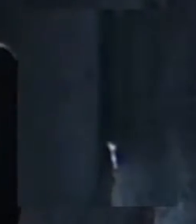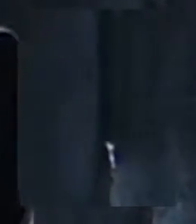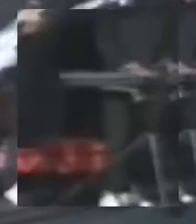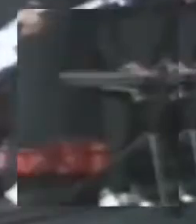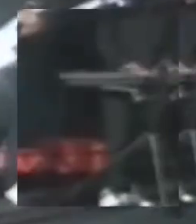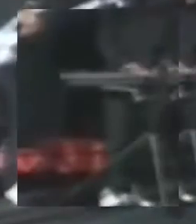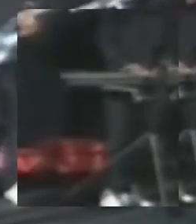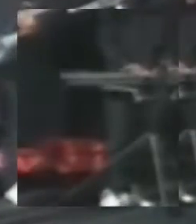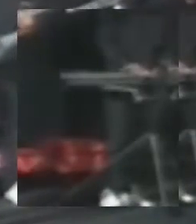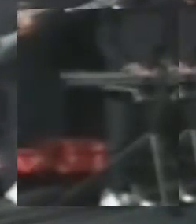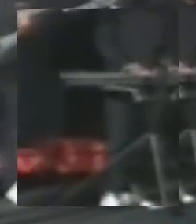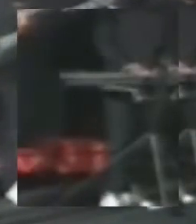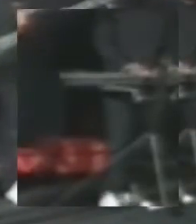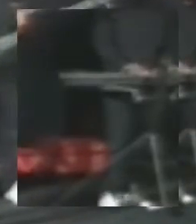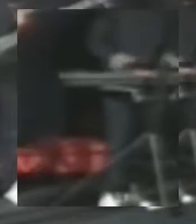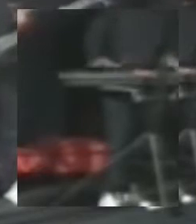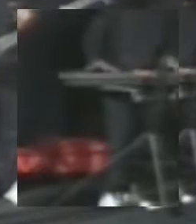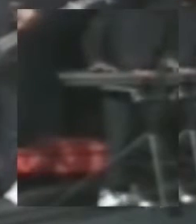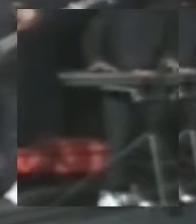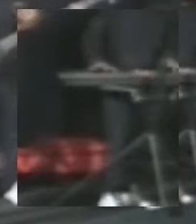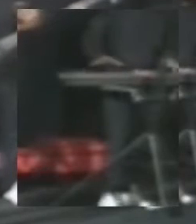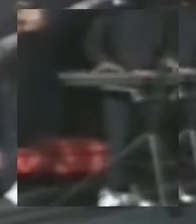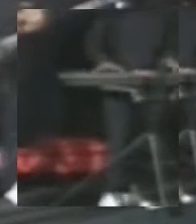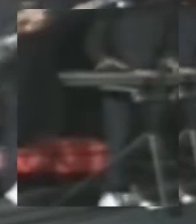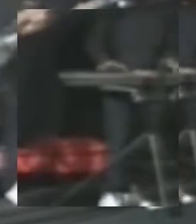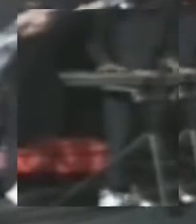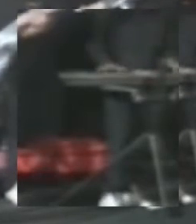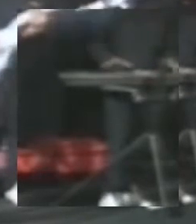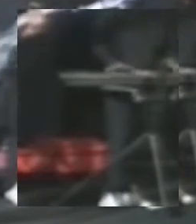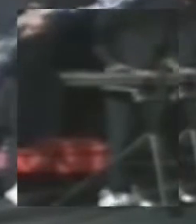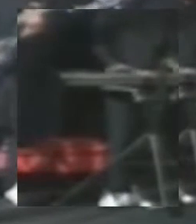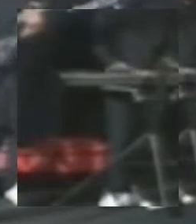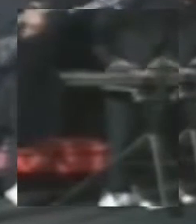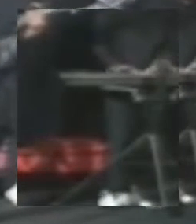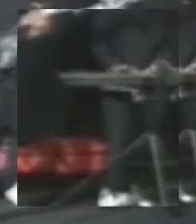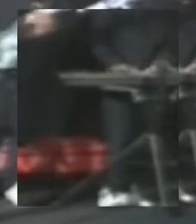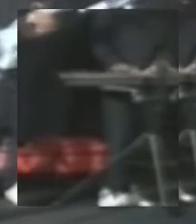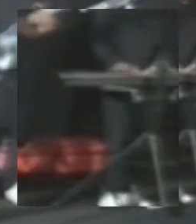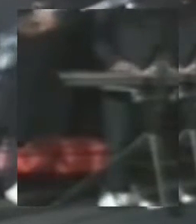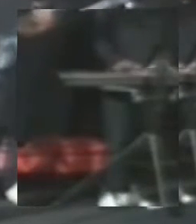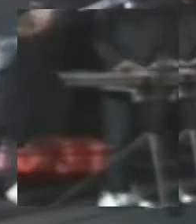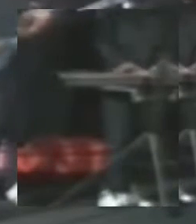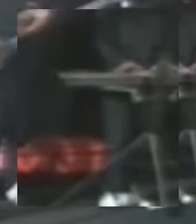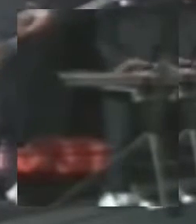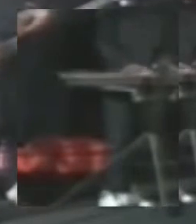Menyakiti dirimu, tapi apa?